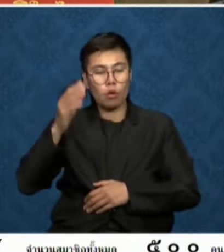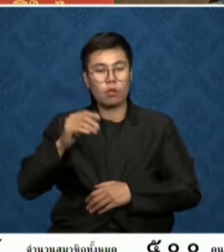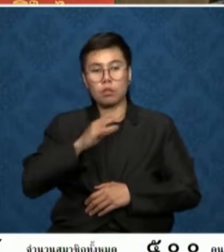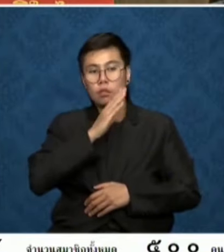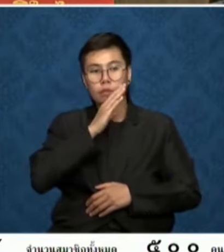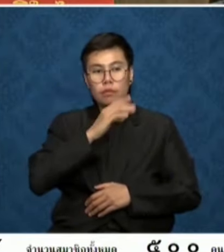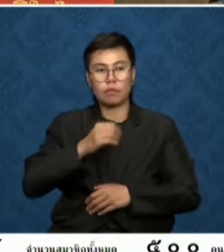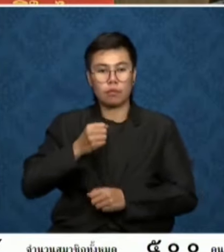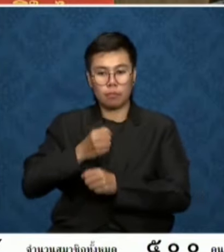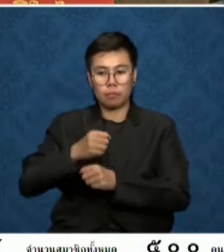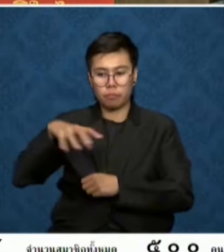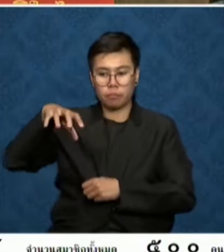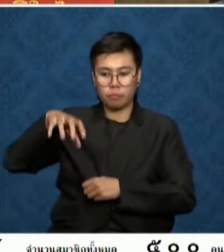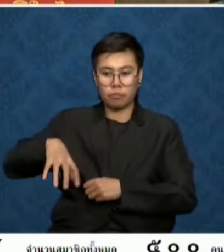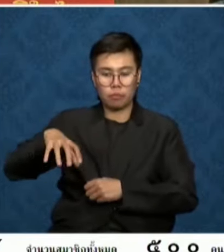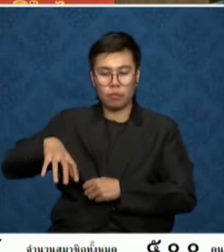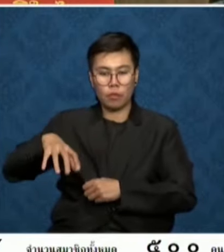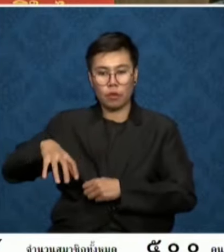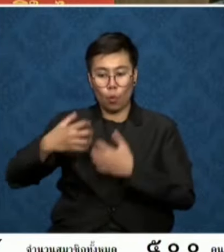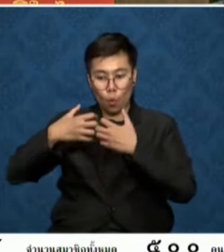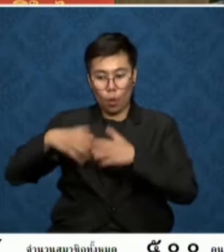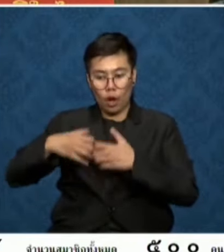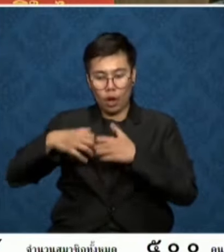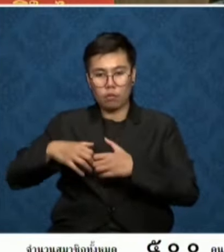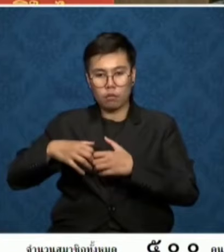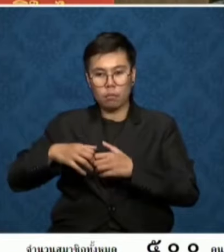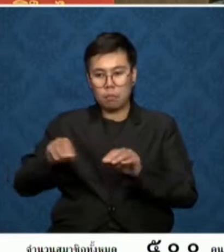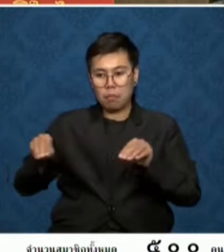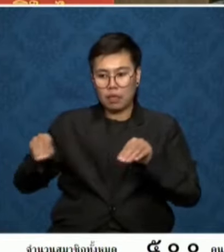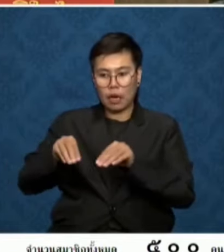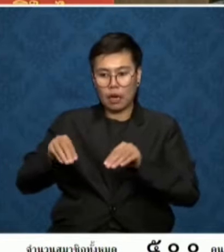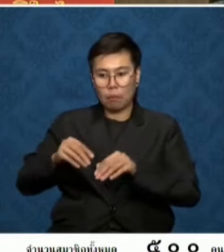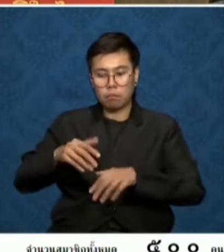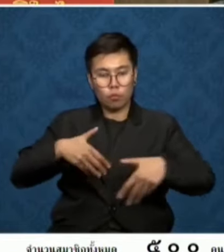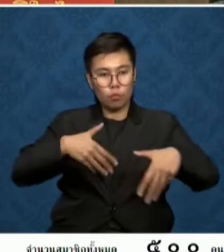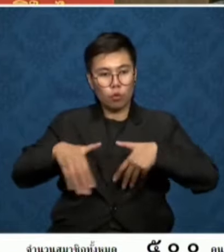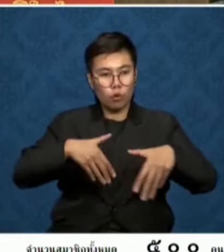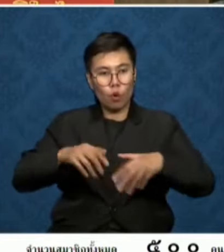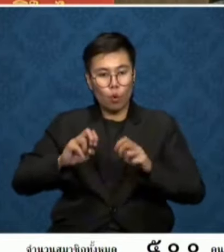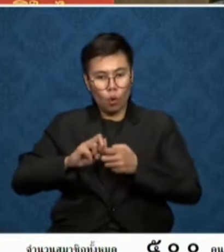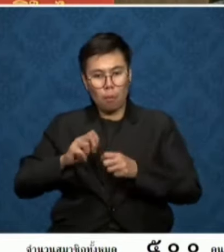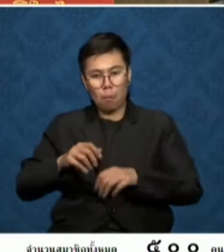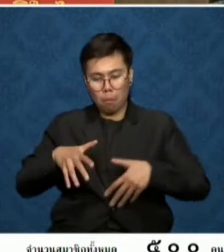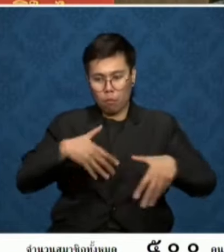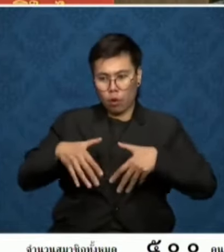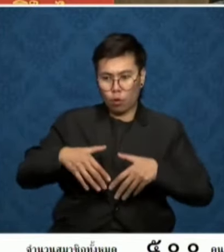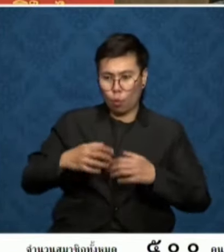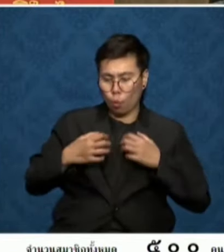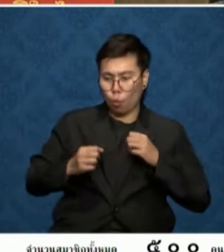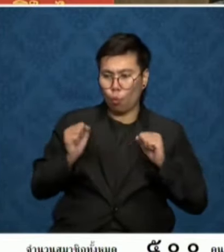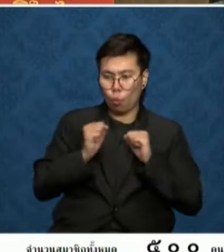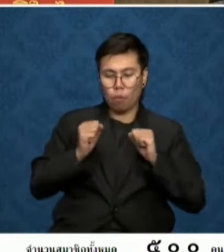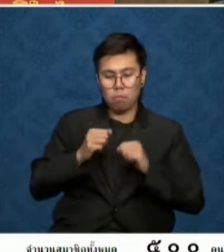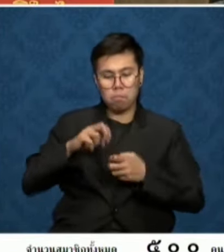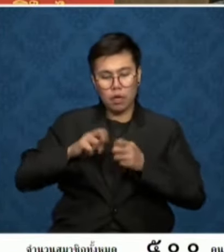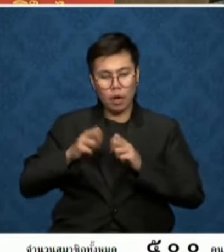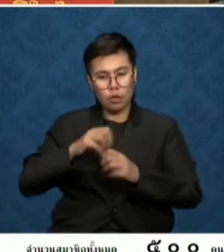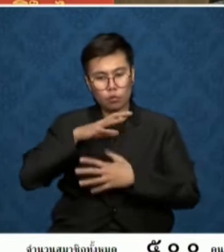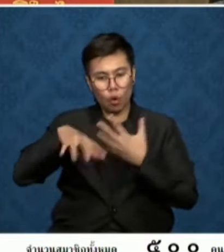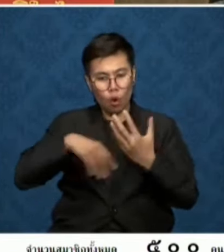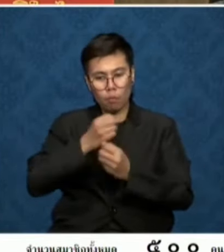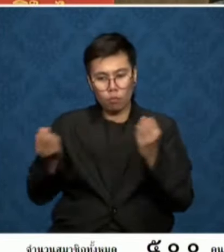ะไปตั้งโรงงานแบบนี้ใกล้ๆชาวบ้านเขาก็ค้านแน่นอนค่ะเพราะเขายังไม่ทราบเขากลัวปัญหาตามมาปัญหาสิ่งแวดล้อมต่างๆท่าน